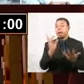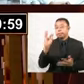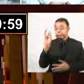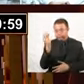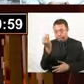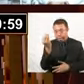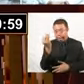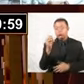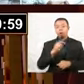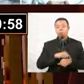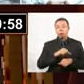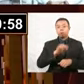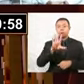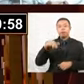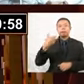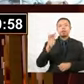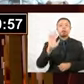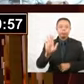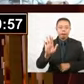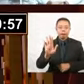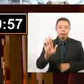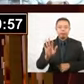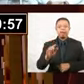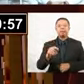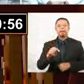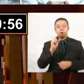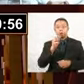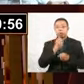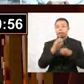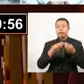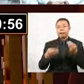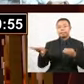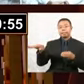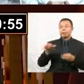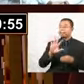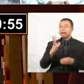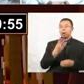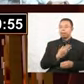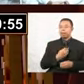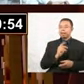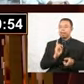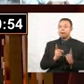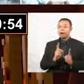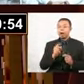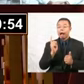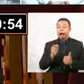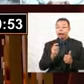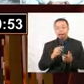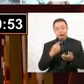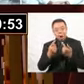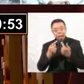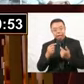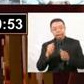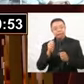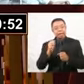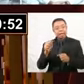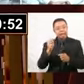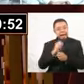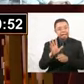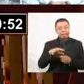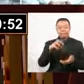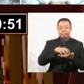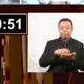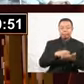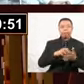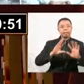Jakarta selama 5 tahun ke depan dan untuk Genzi jangan khawatir gratis dan juga pelatihan